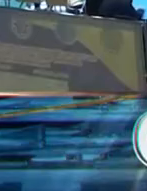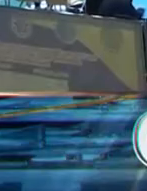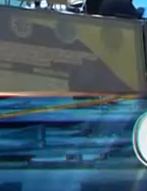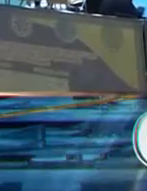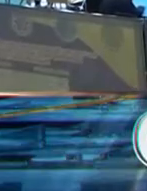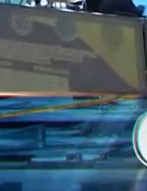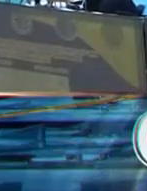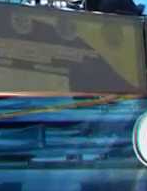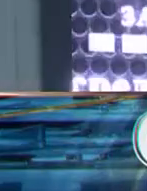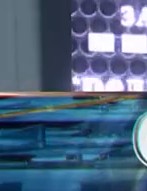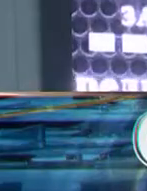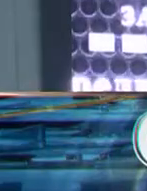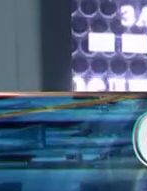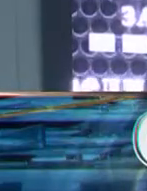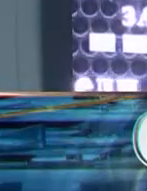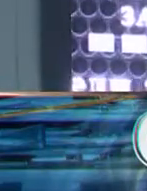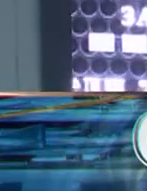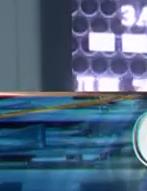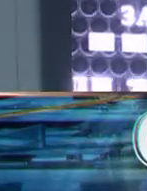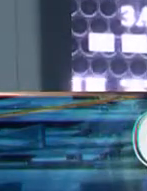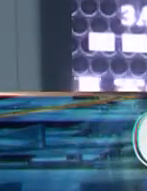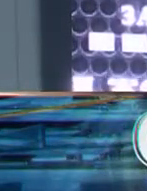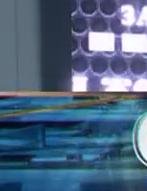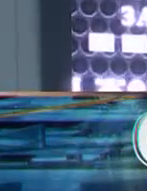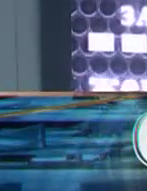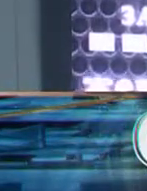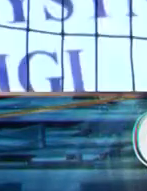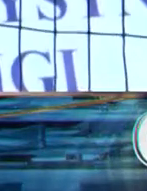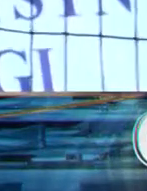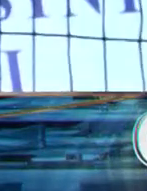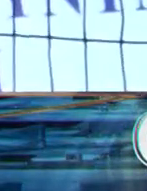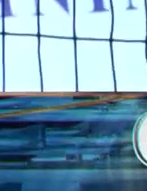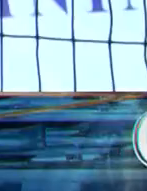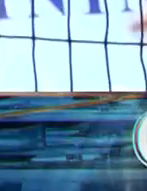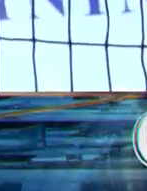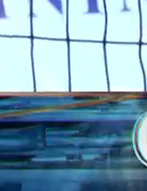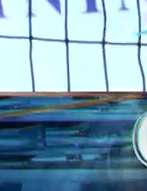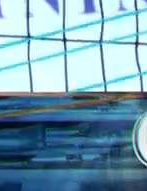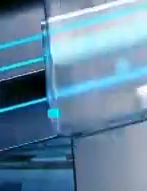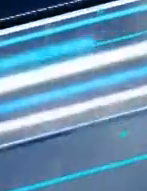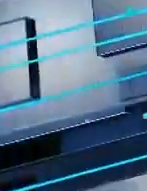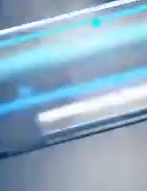3-0. Женская волейбольная команда ЖТСУ одержала сокрушительную победу в новом сезоне.